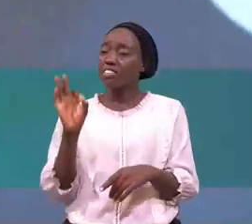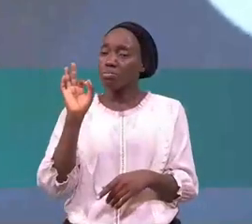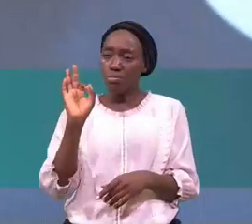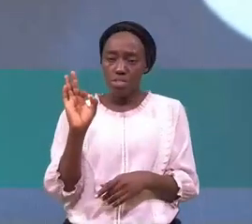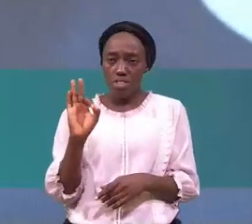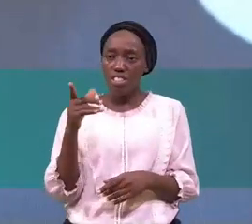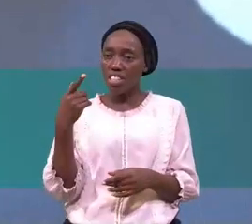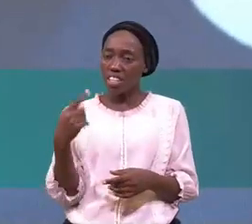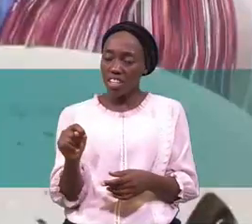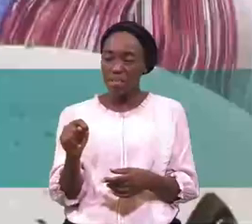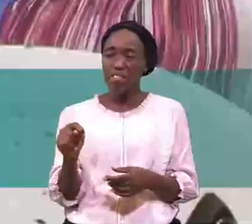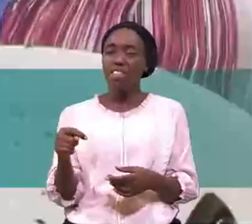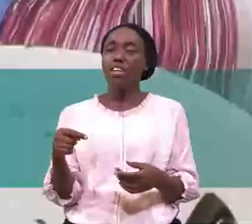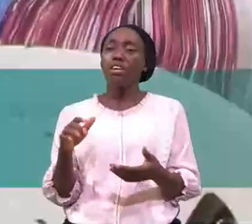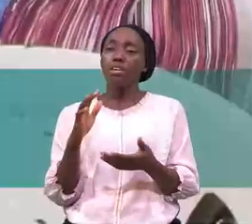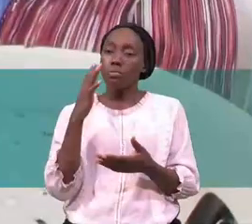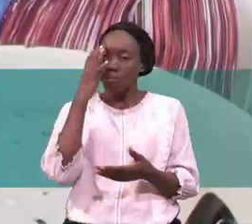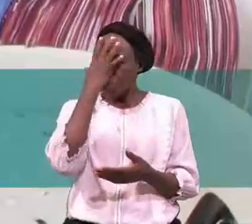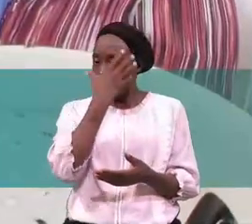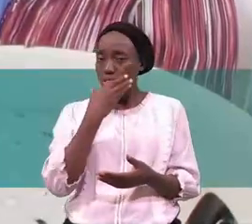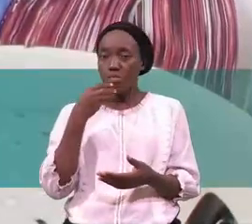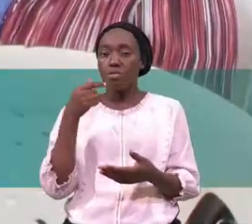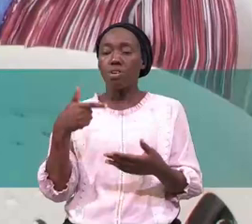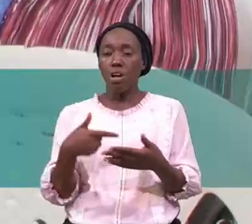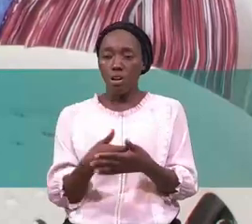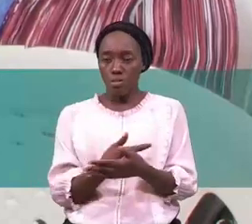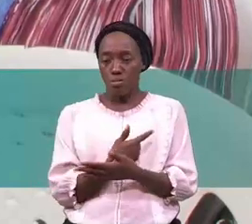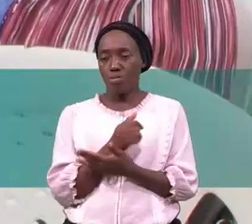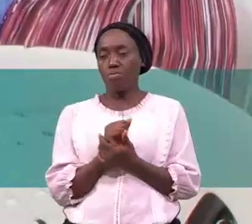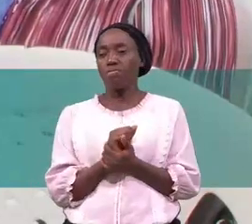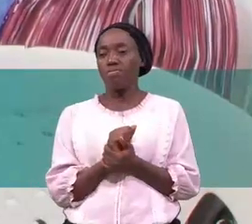Le tueur ne peut pas prêcher l'évangile glorieux.